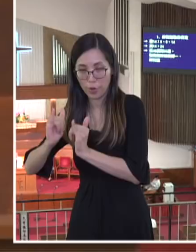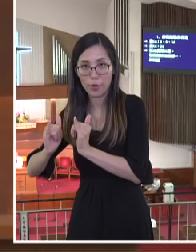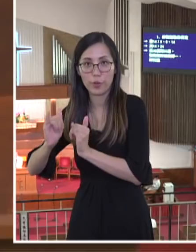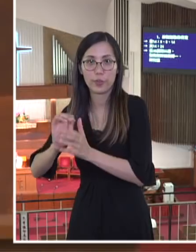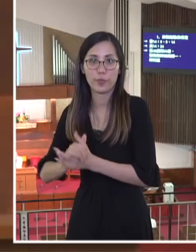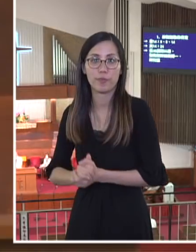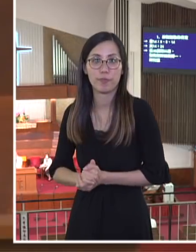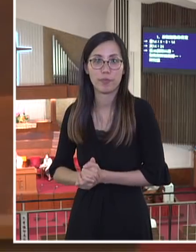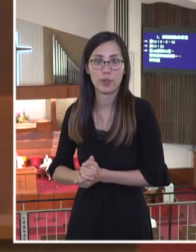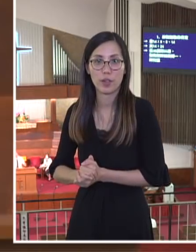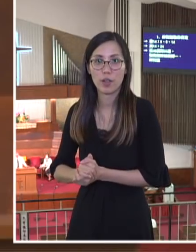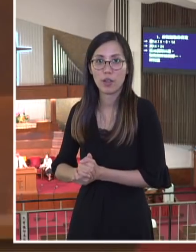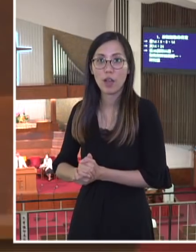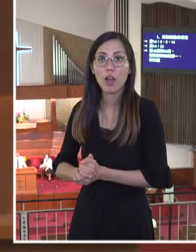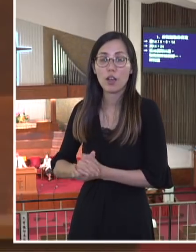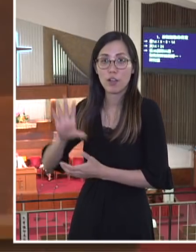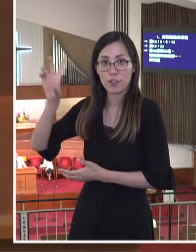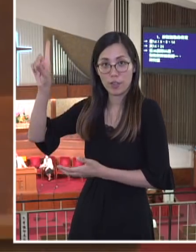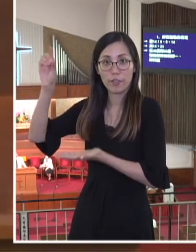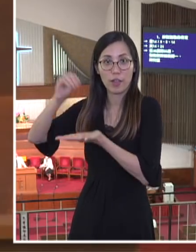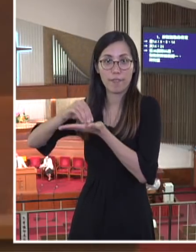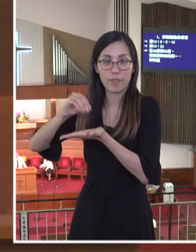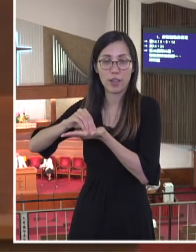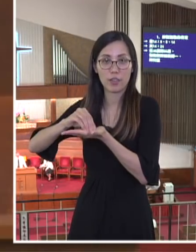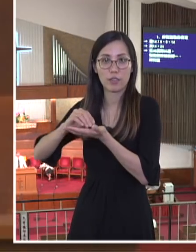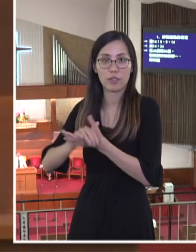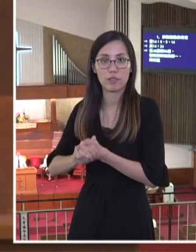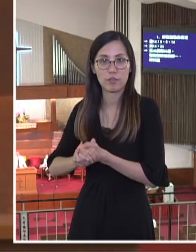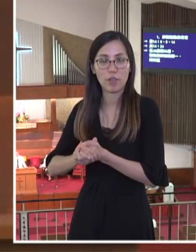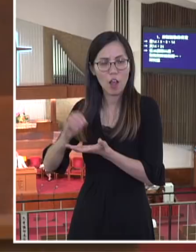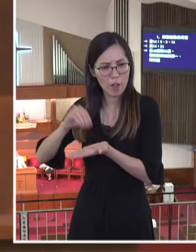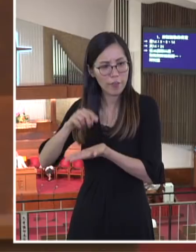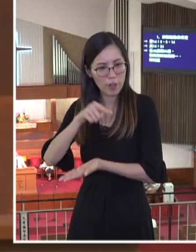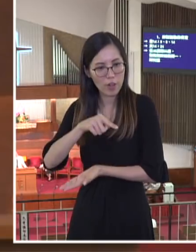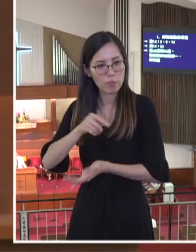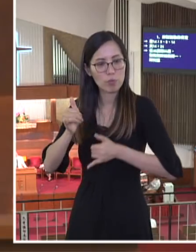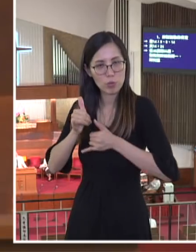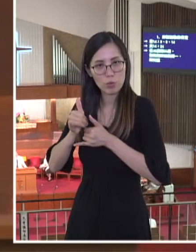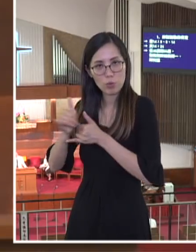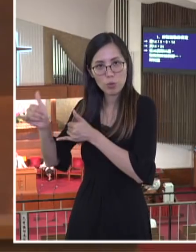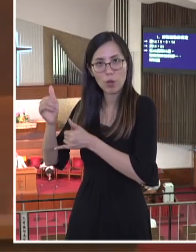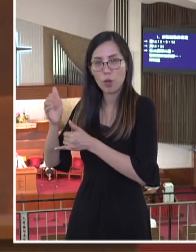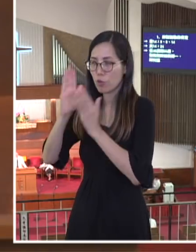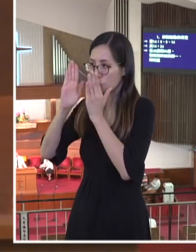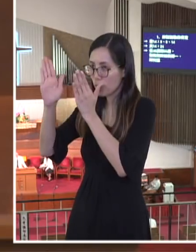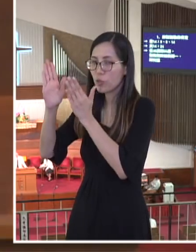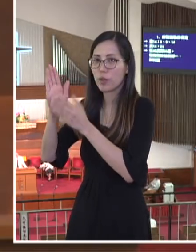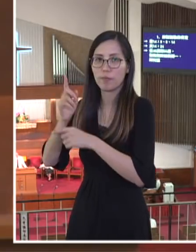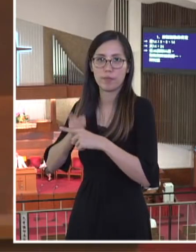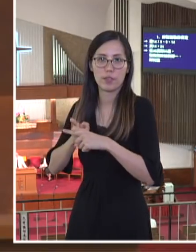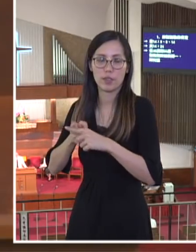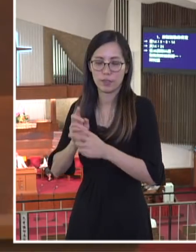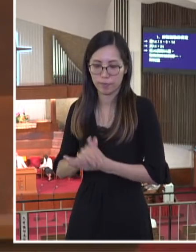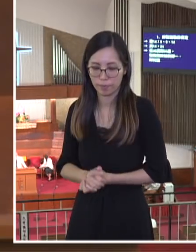肯定。他肯定加勒就是那个专一跟从耶和华神的人。所以我们不要只单